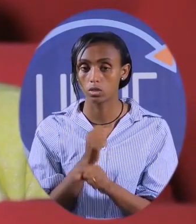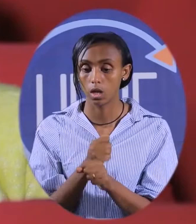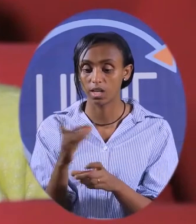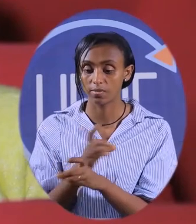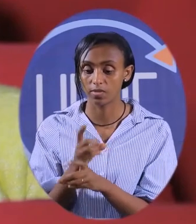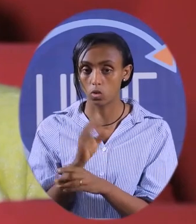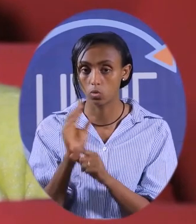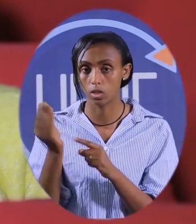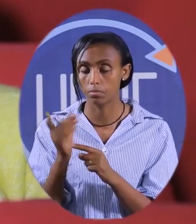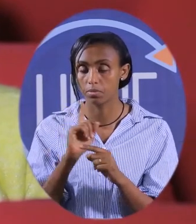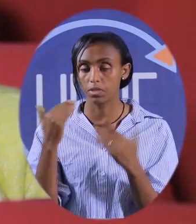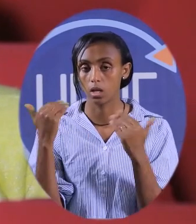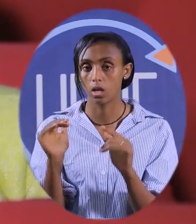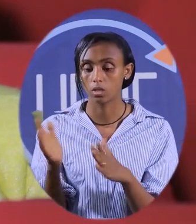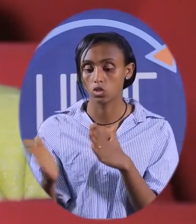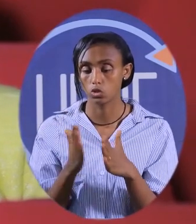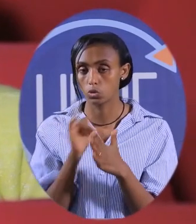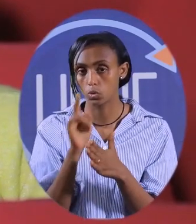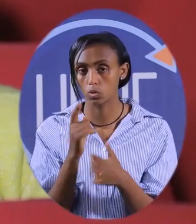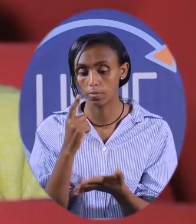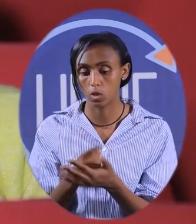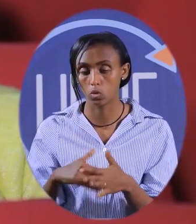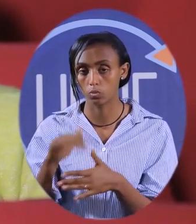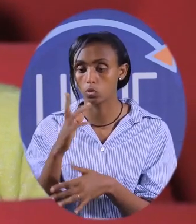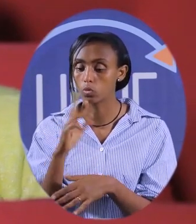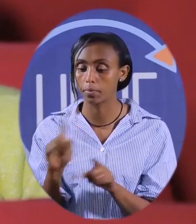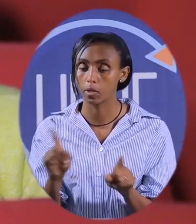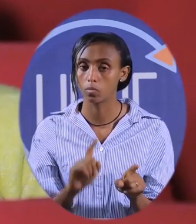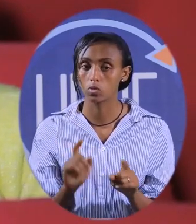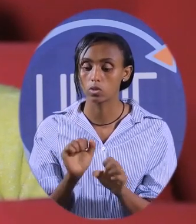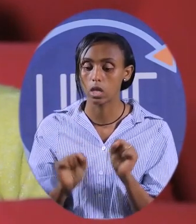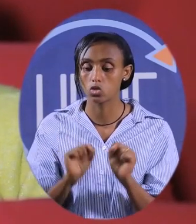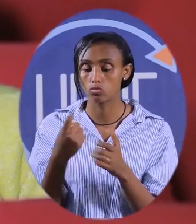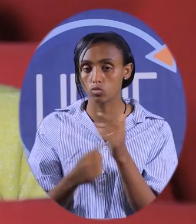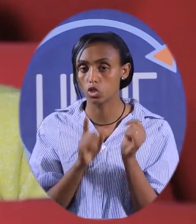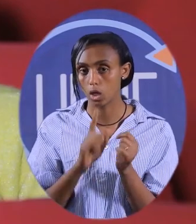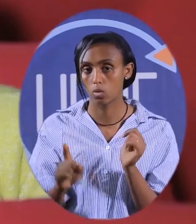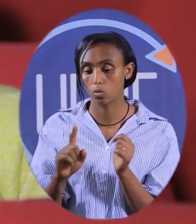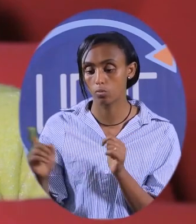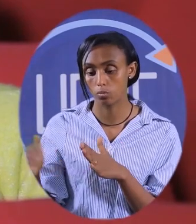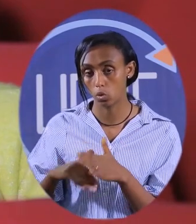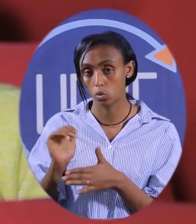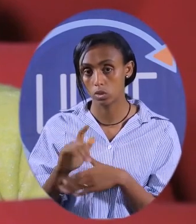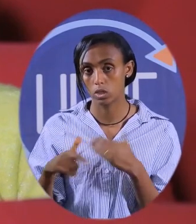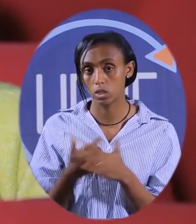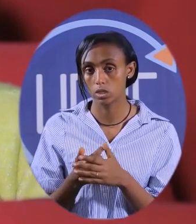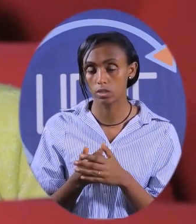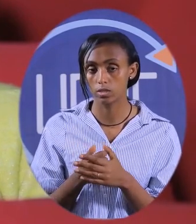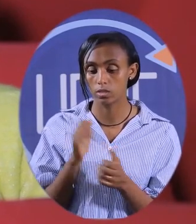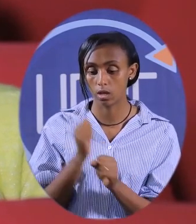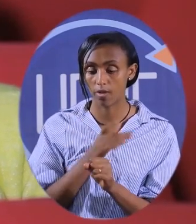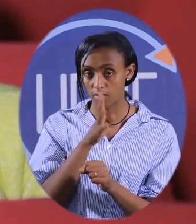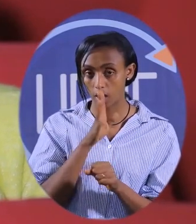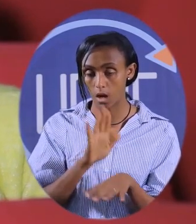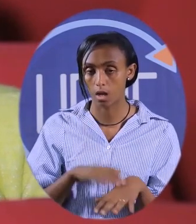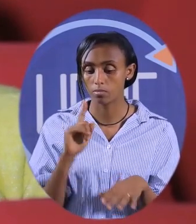አንጻር በምን ያህል ዝግጁነት ነው ተመርቀው የሚወጡት? ወይስ ሳይንሱን ብቻ ይዘው ነው የሚወጡት? ስለዚህ ኢንተርፕርነርሺፕ ላይ